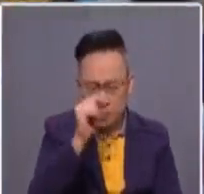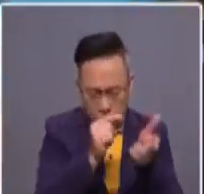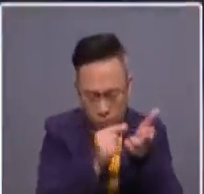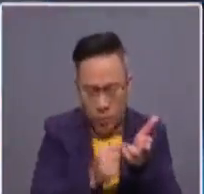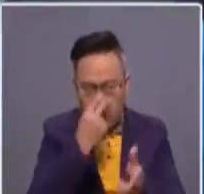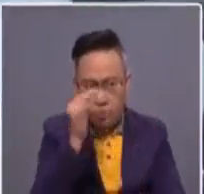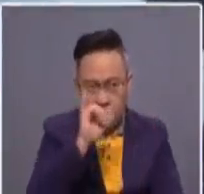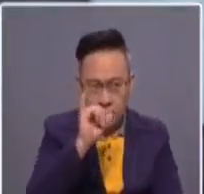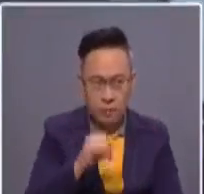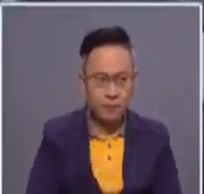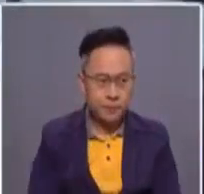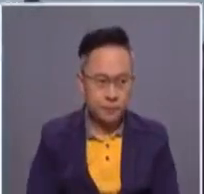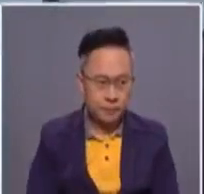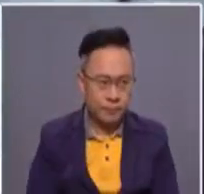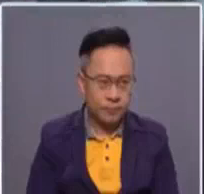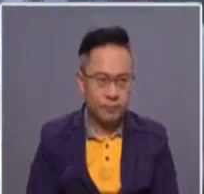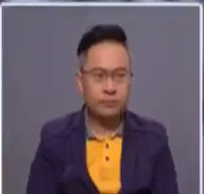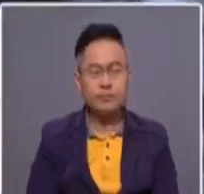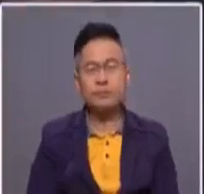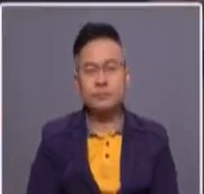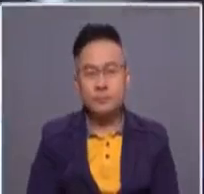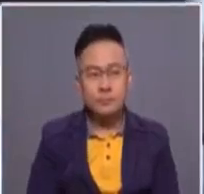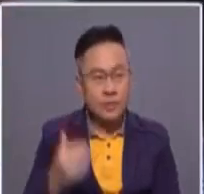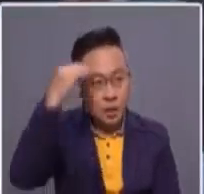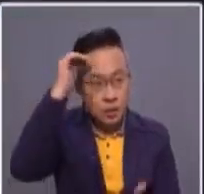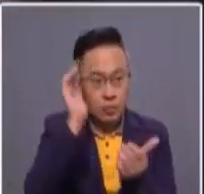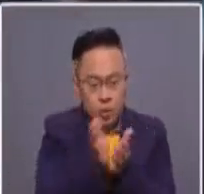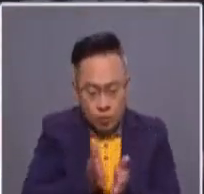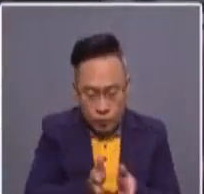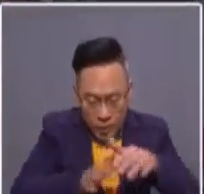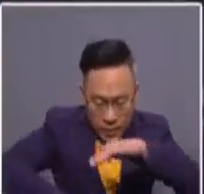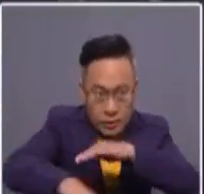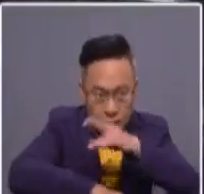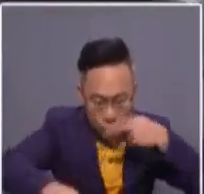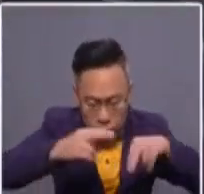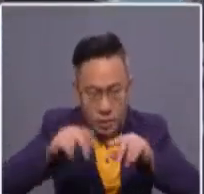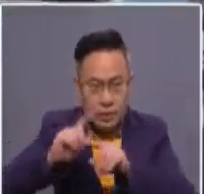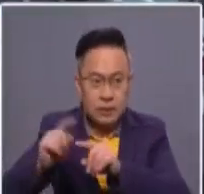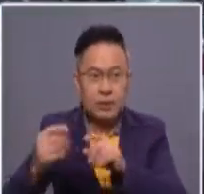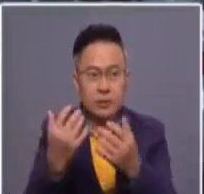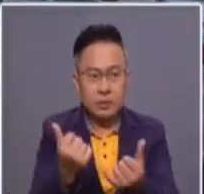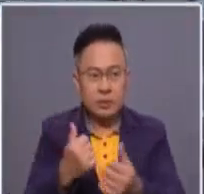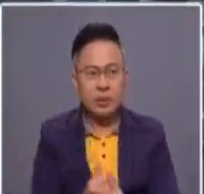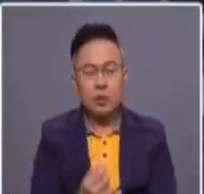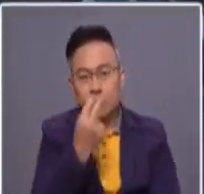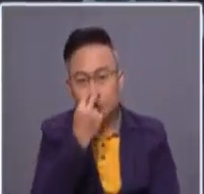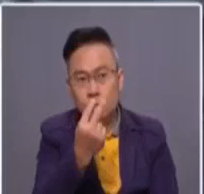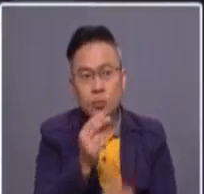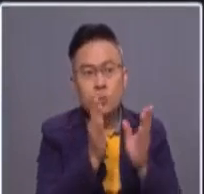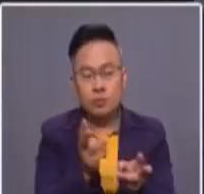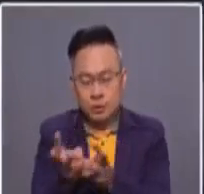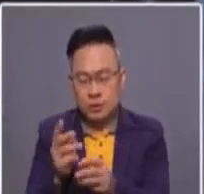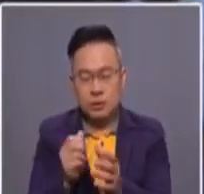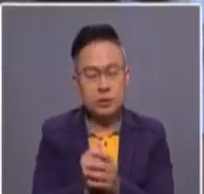ครับ นั่นแหละครับเป็นเจ้าที่พิสูจน์หลักฐานซึ่งแบ่งกันคือตรวจที่เกิดเหตุคือหาพยานหลักฐานต่างๆแล้วก็ดูวิถีกระสุนปืนเราย้อนกลับไ